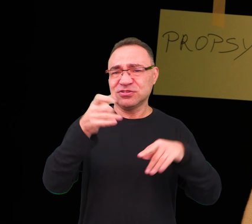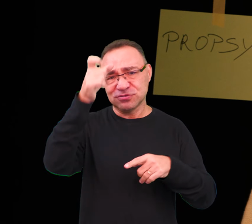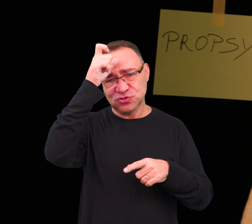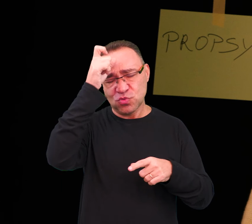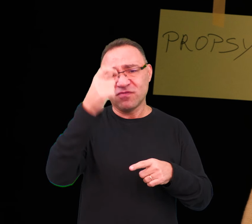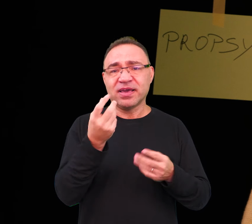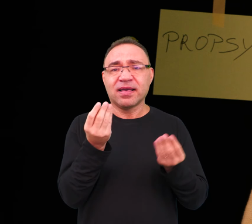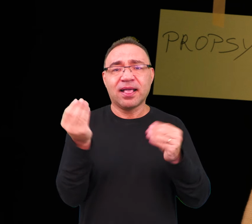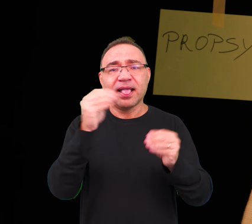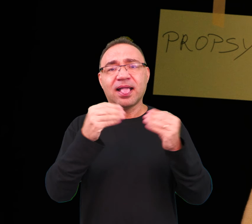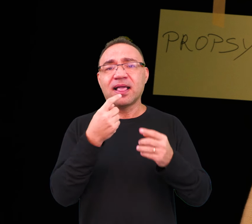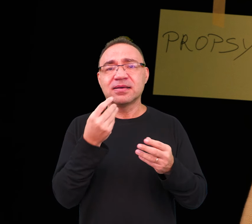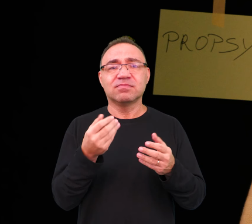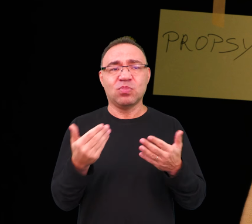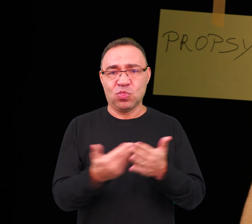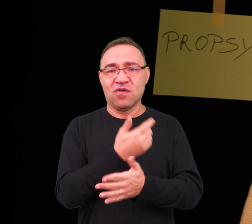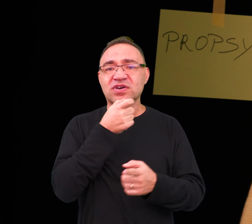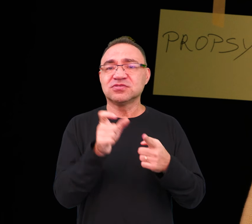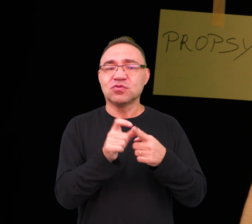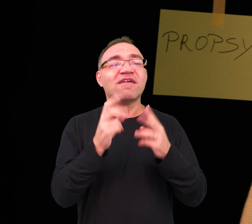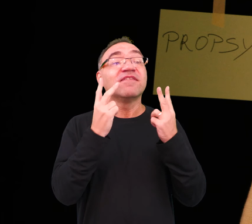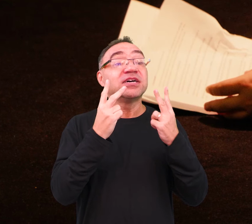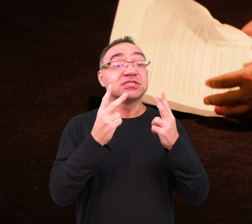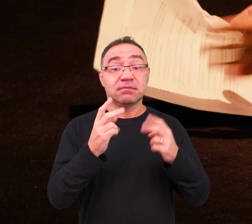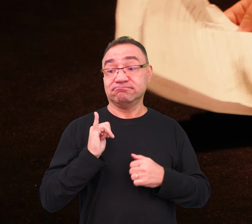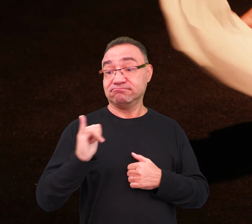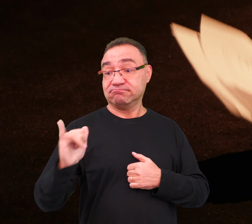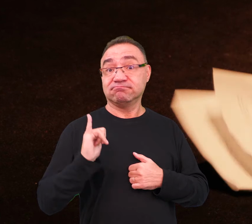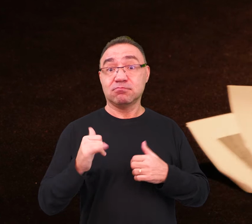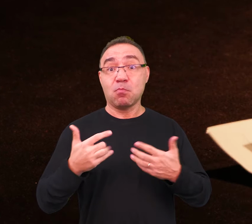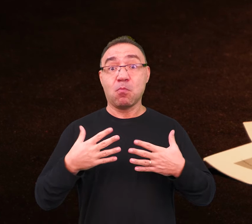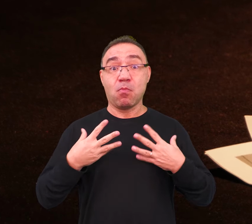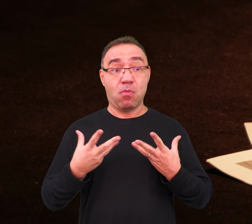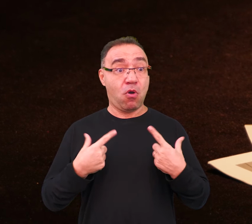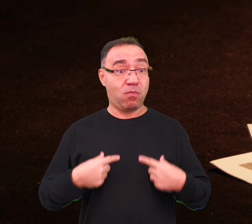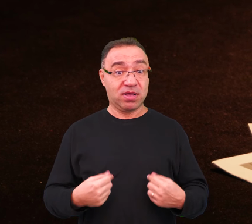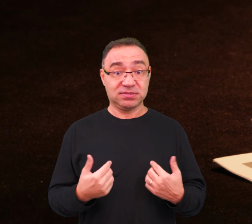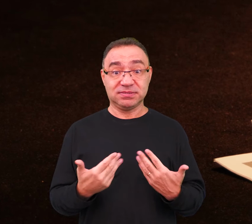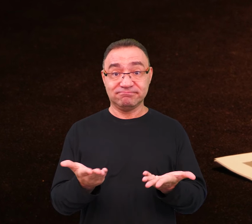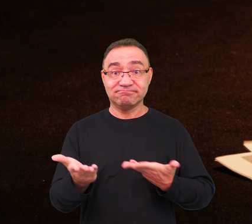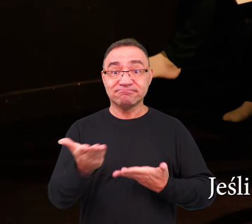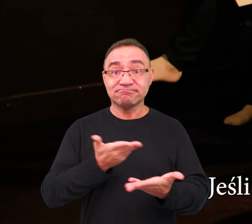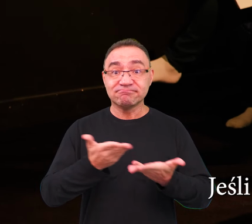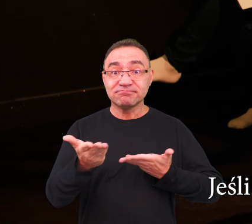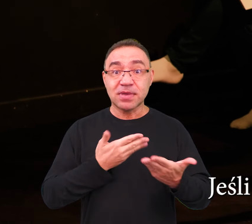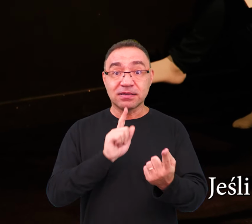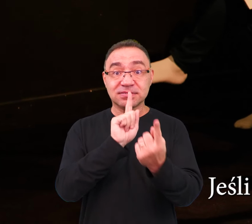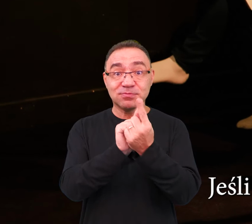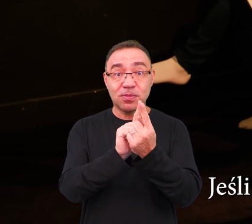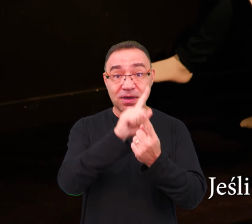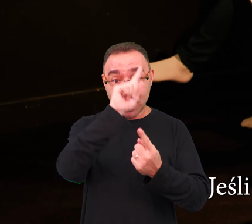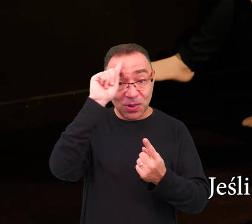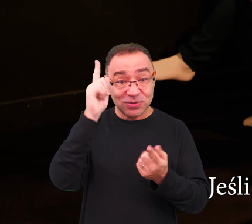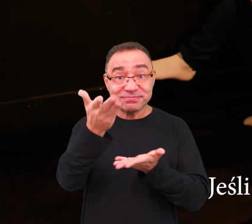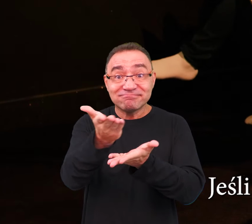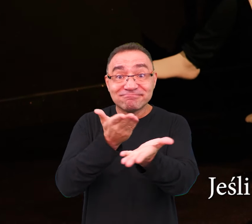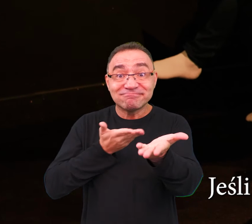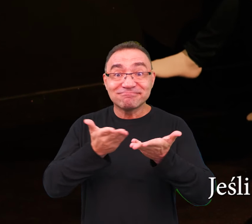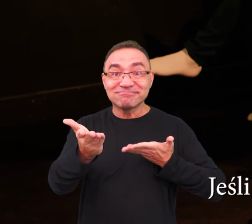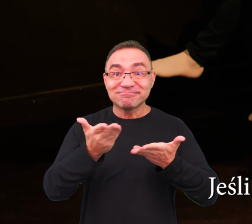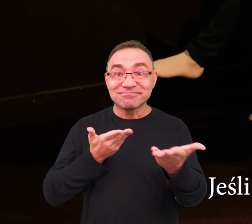ważne, bo to człowiek tworzy słowa. I najważniejsze jest bycie z drugim człowiekiem, że jeśli się spotyka